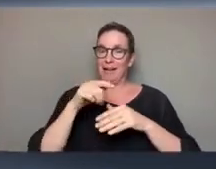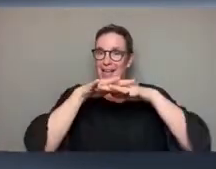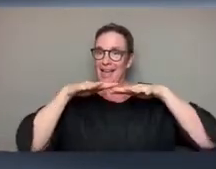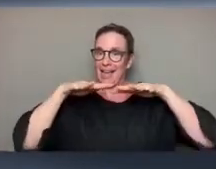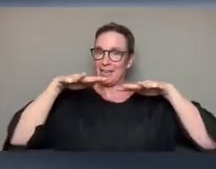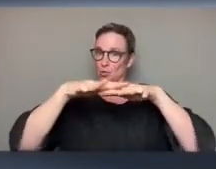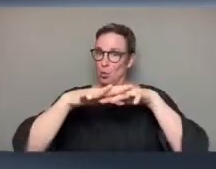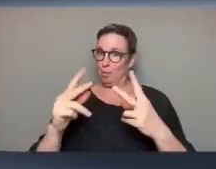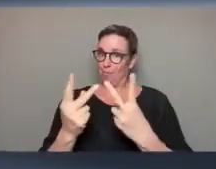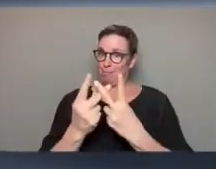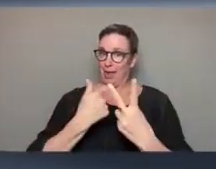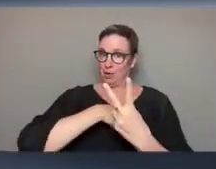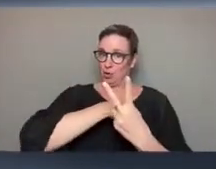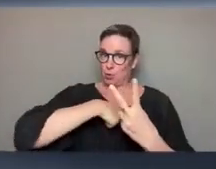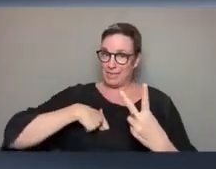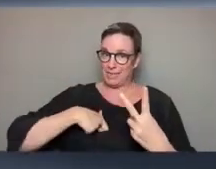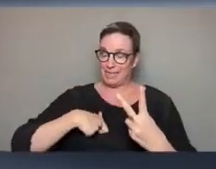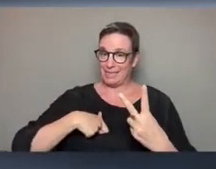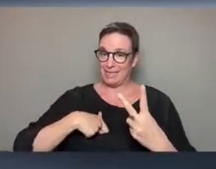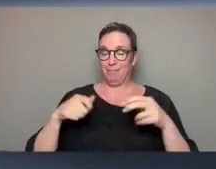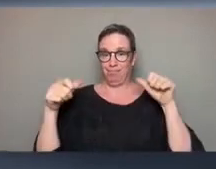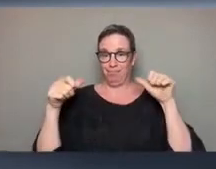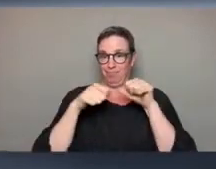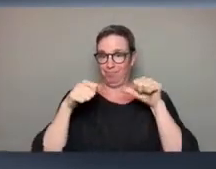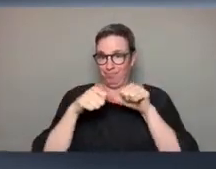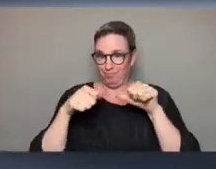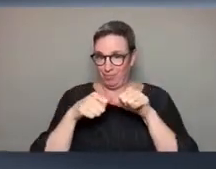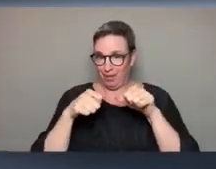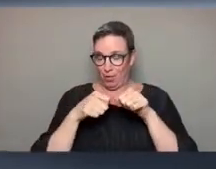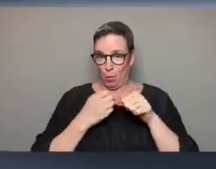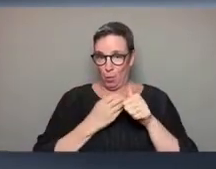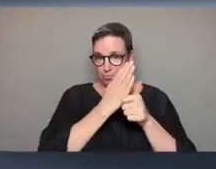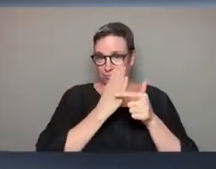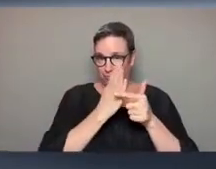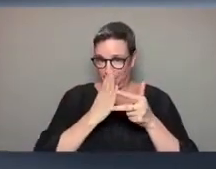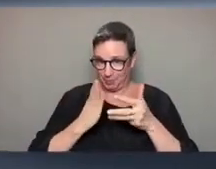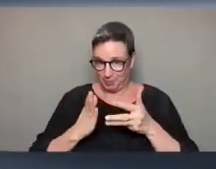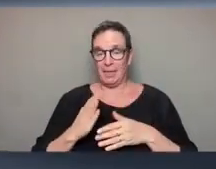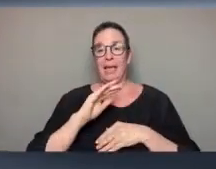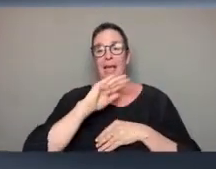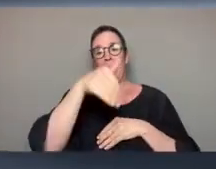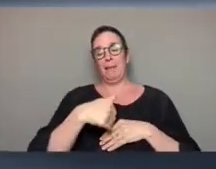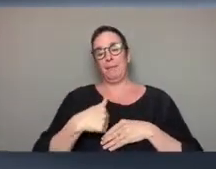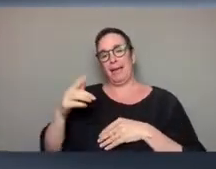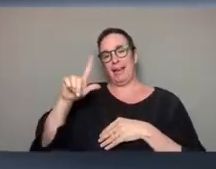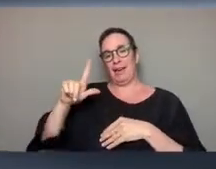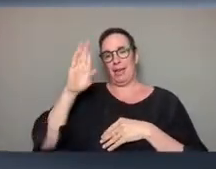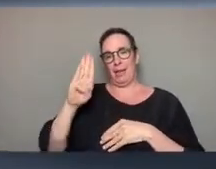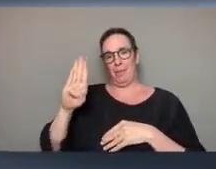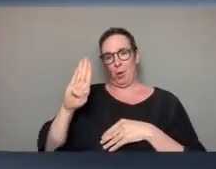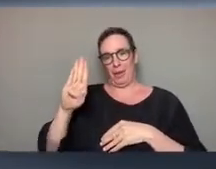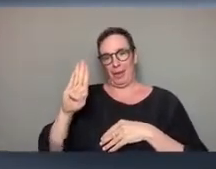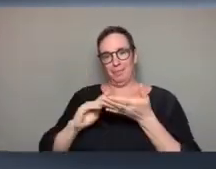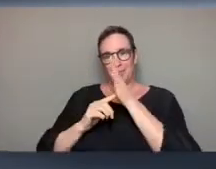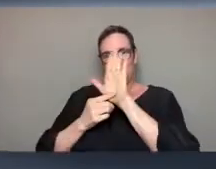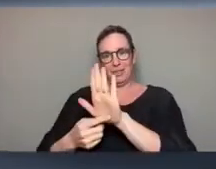suisses, et ensuite Léonie Bornet vous présente le projet Parc pour toutes et tous.